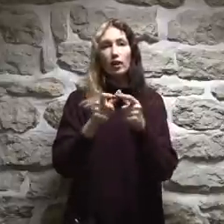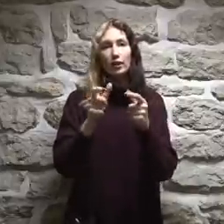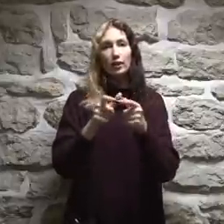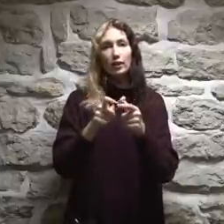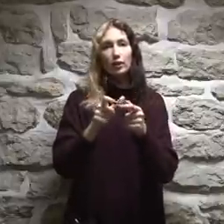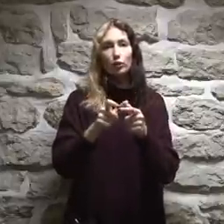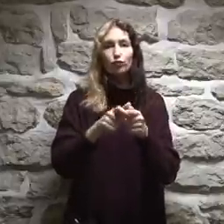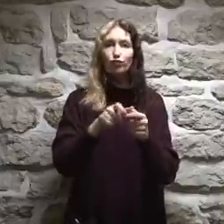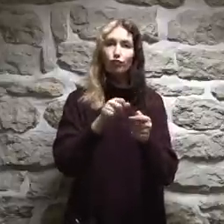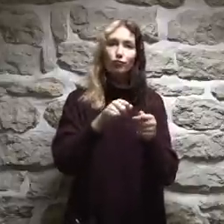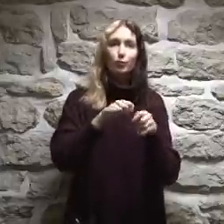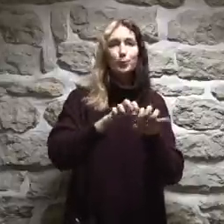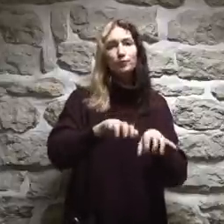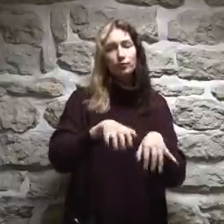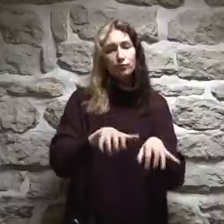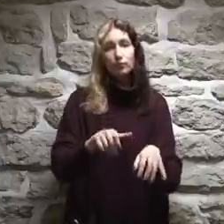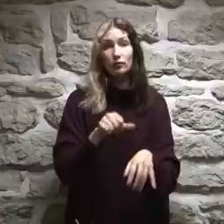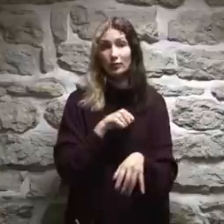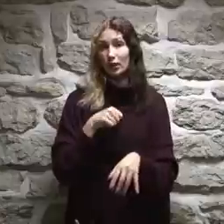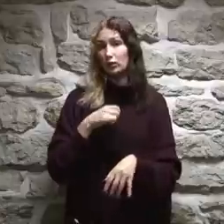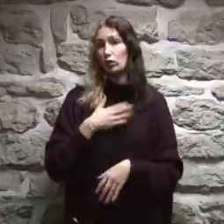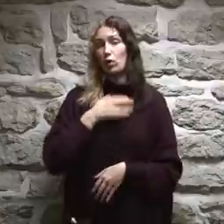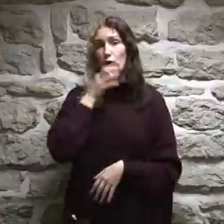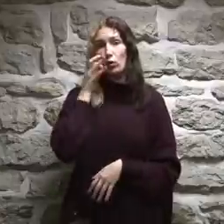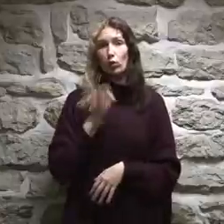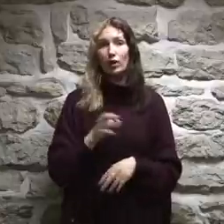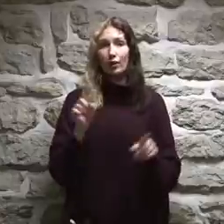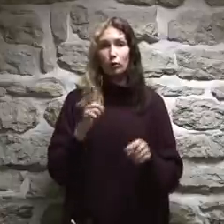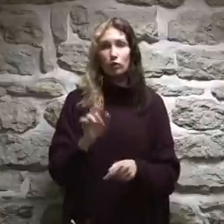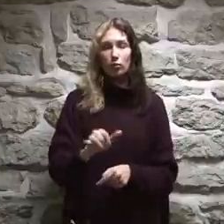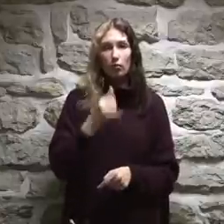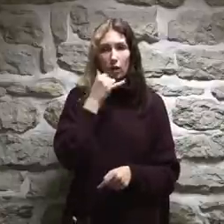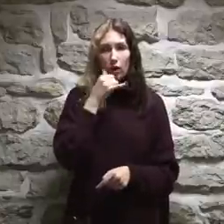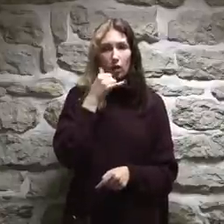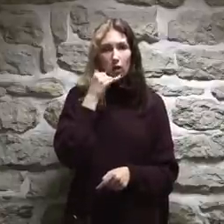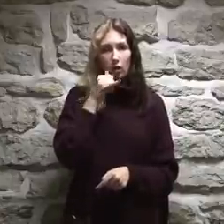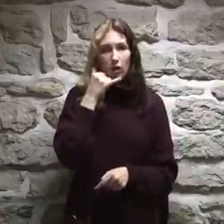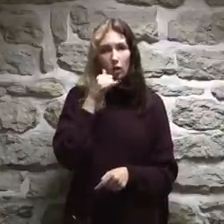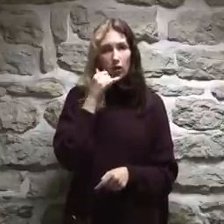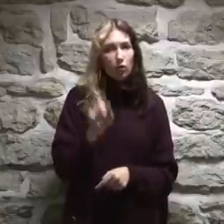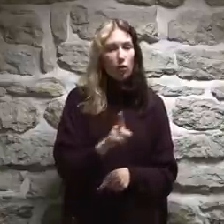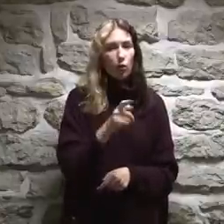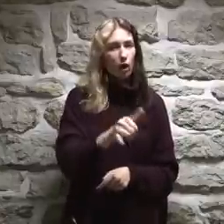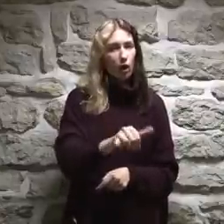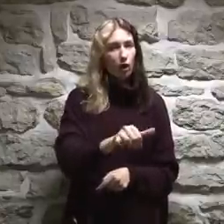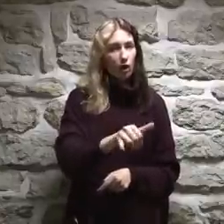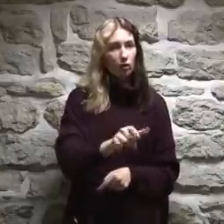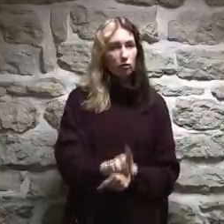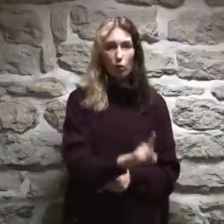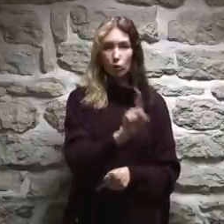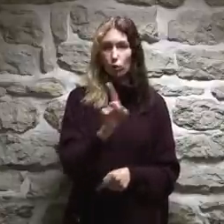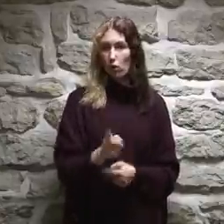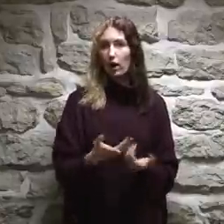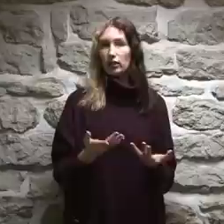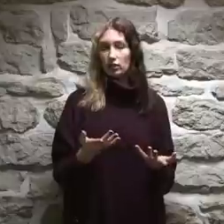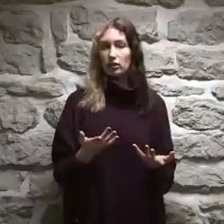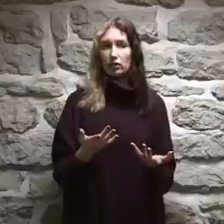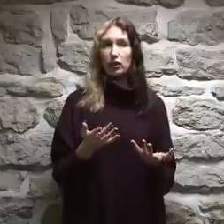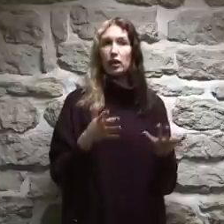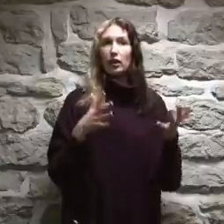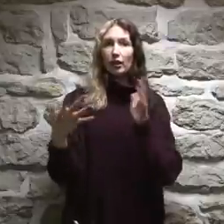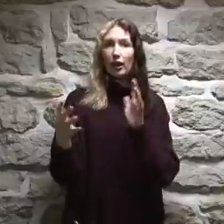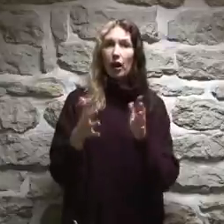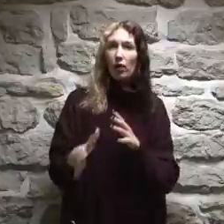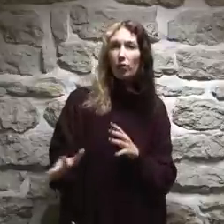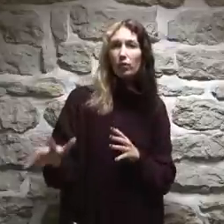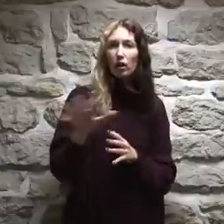ja ma võin küll omast kogemusest öelda seda, et see telefon oli tõesti kogu aeg punane ja peaaegu kõik olid siis